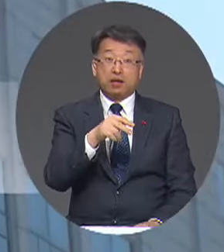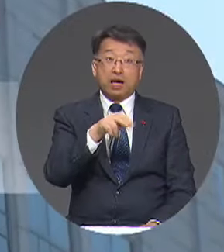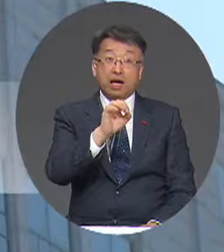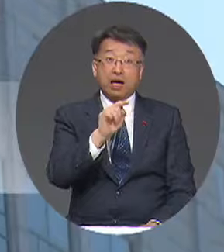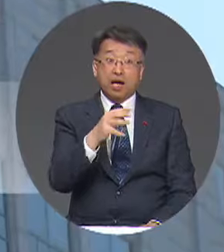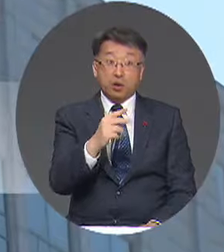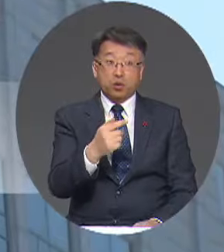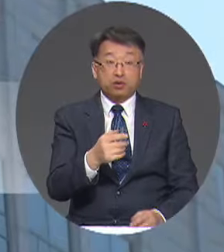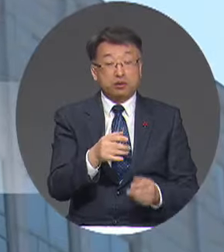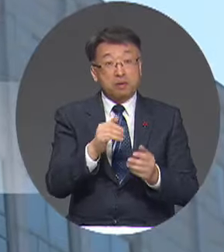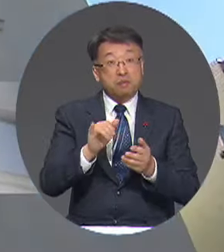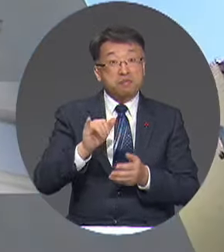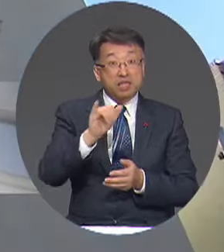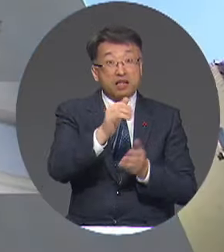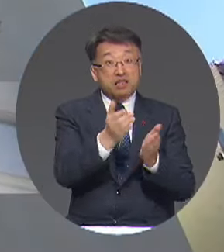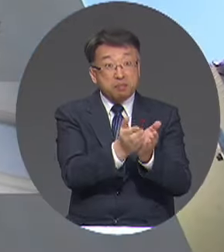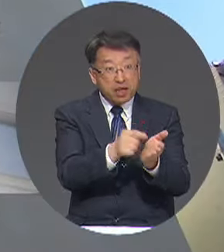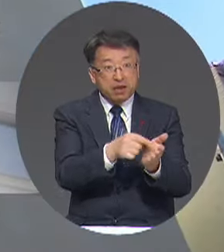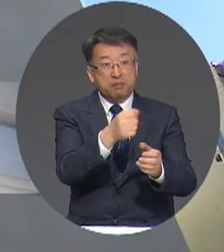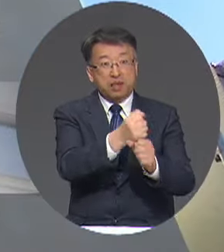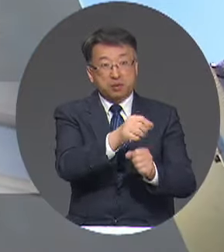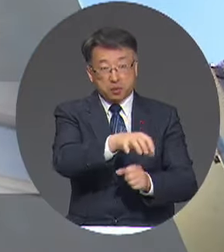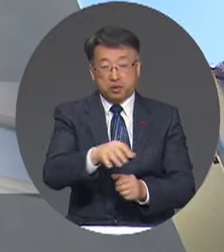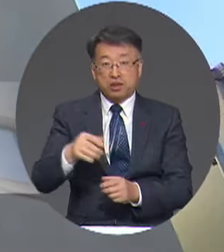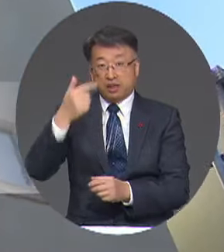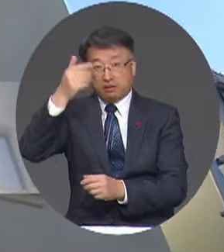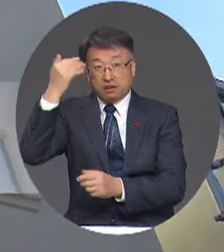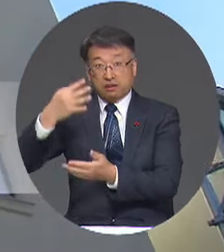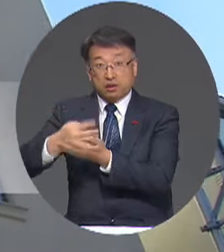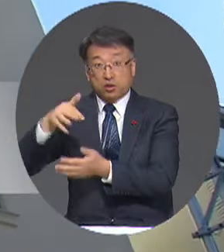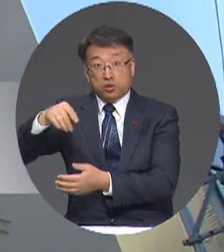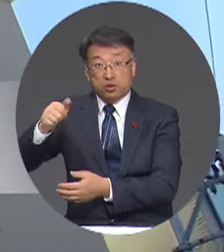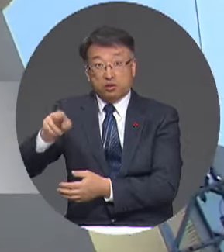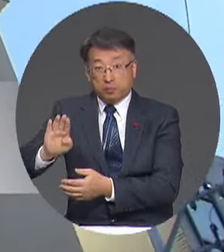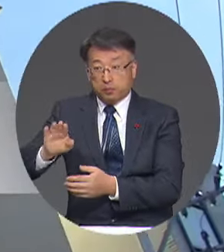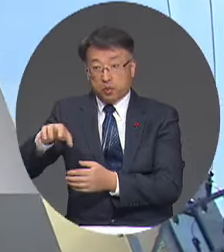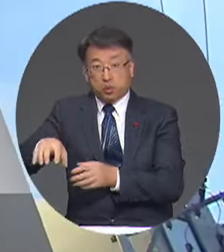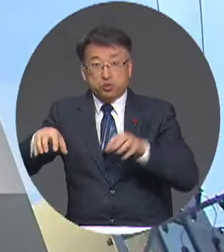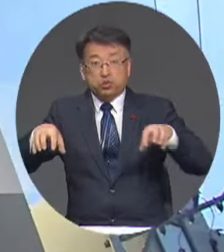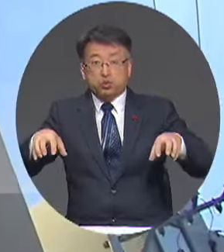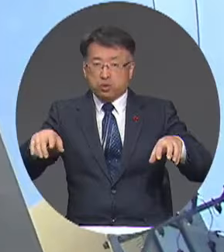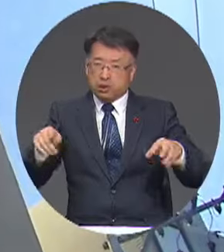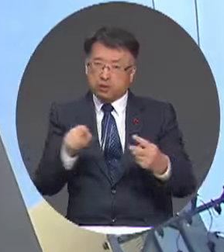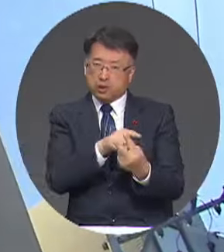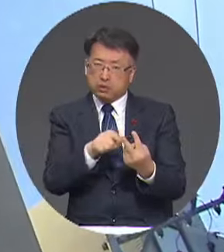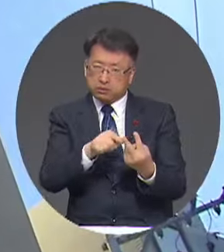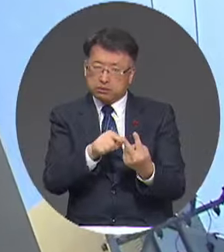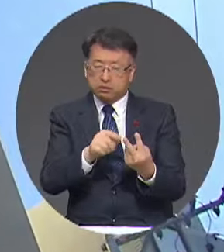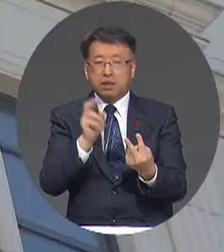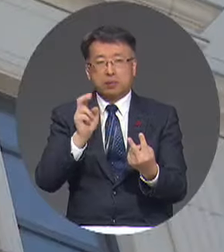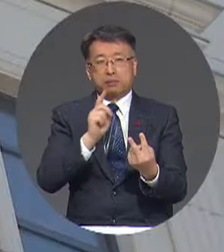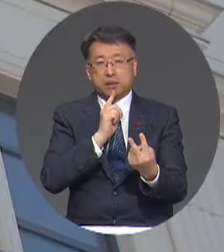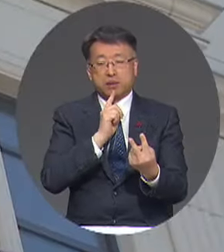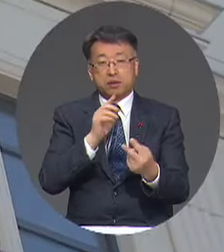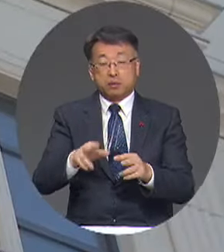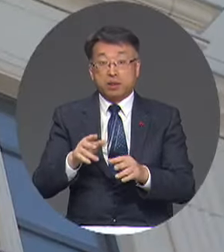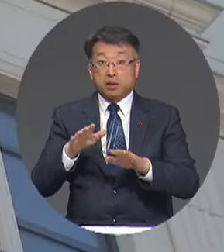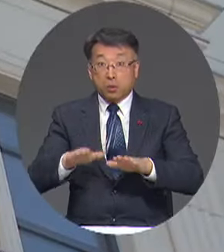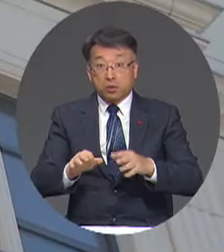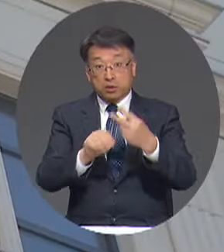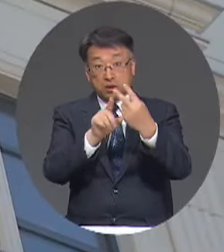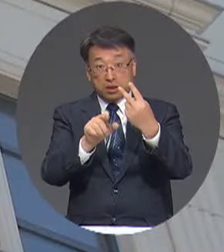아론 비행선박 사옥과 사천읍, 옛 사천축협 건물 두 곳으로 사실상 압축됐고 이달